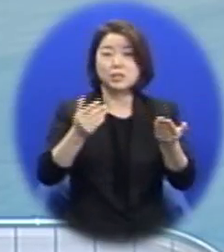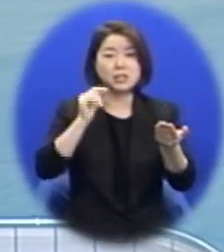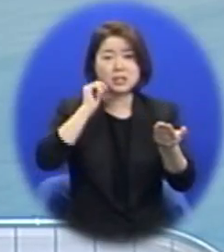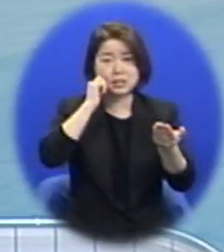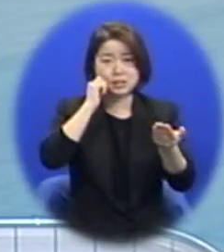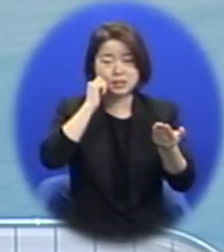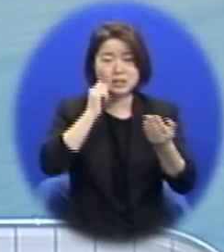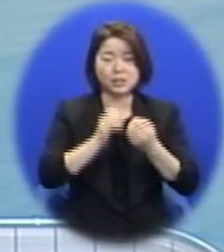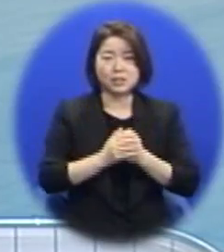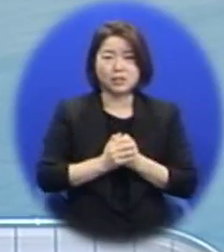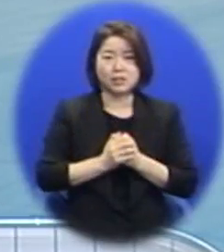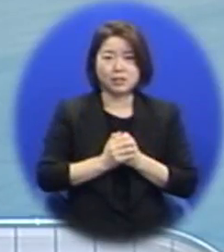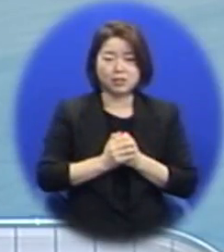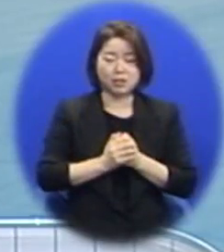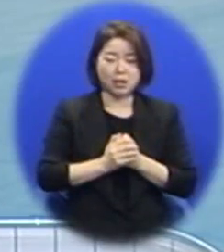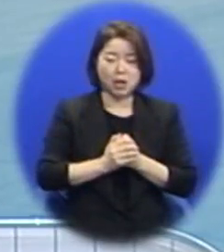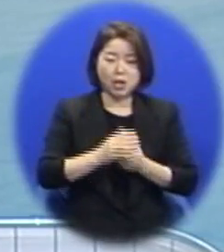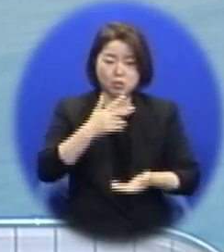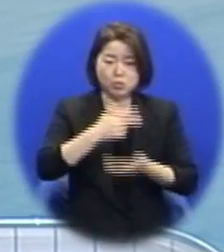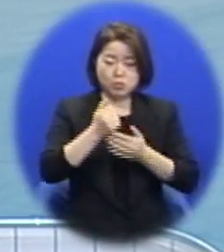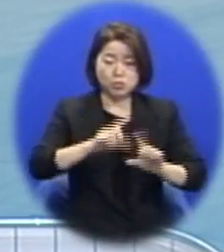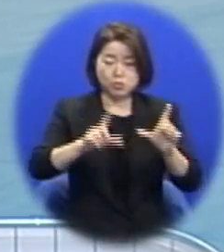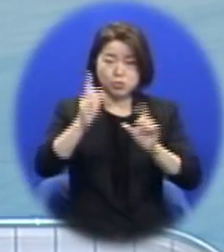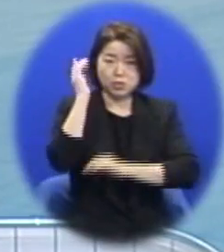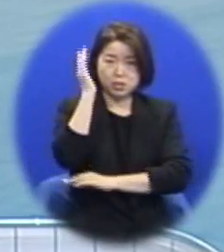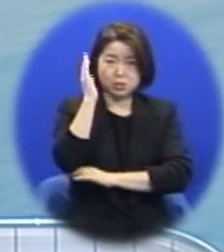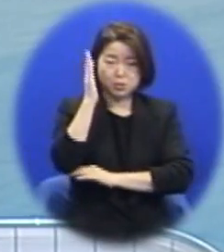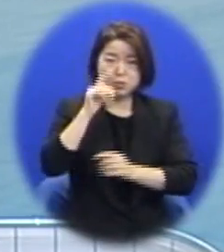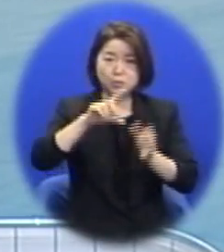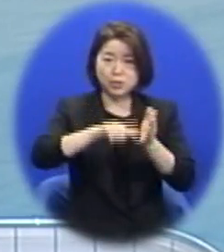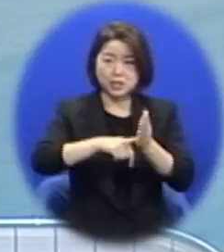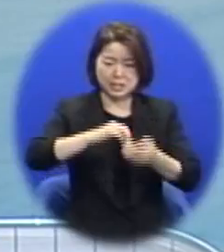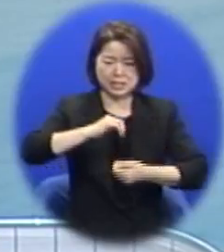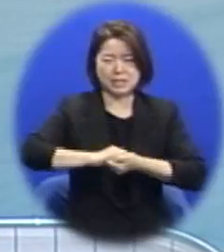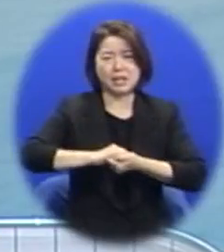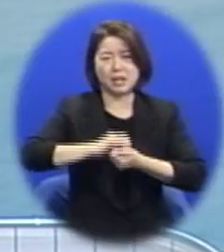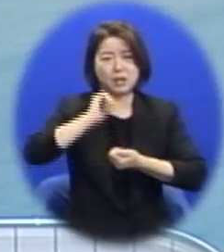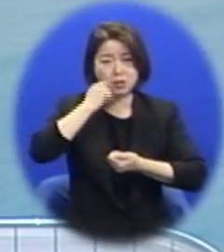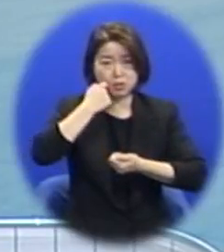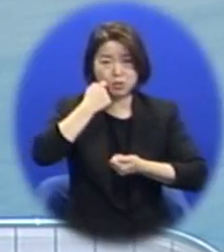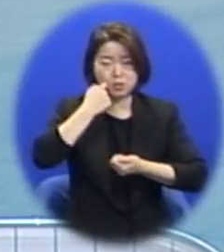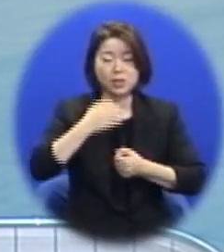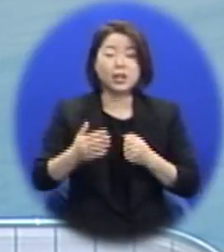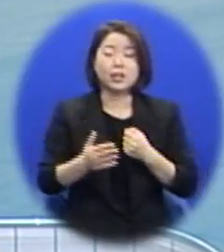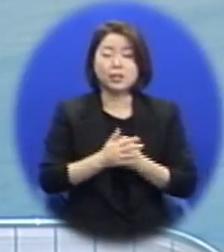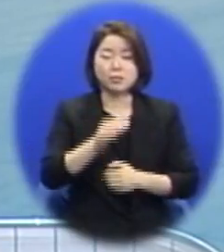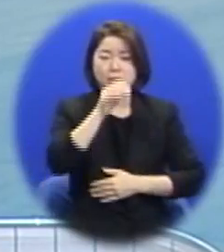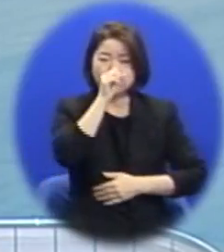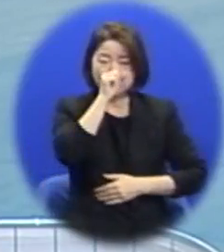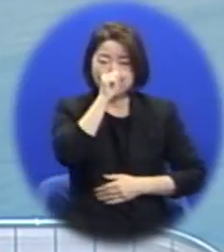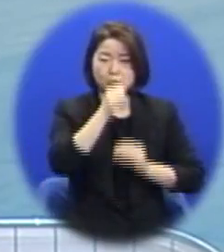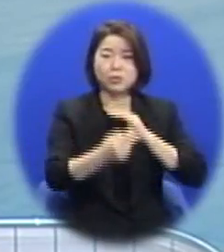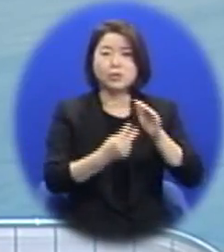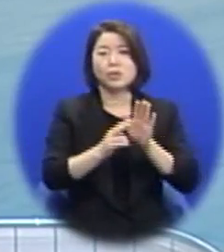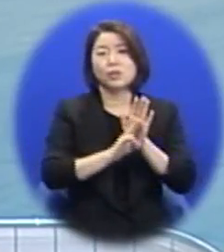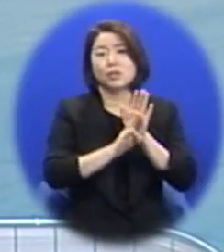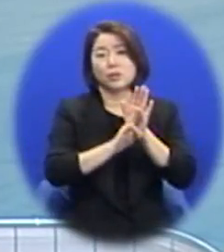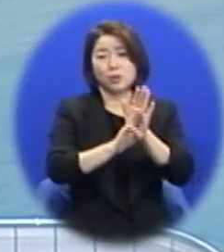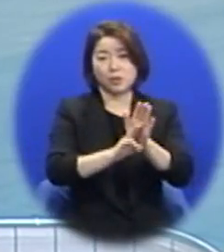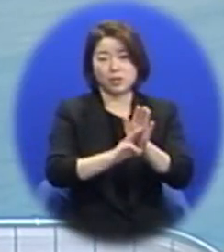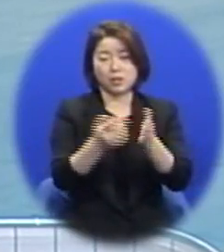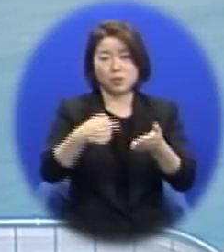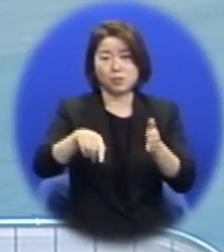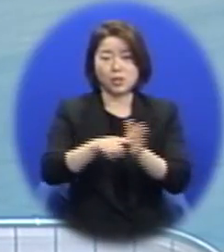주일 설교에는 적합지가 않더라고요. 그래서 여러분들에게 좋은 요한계시록에 대해서 좀 더 알고